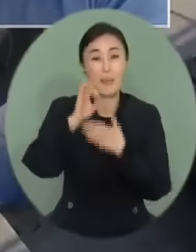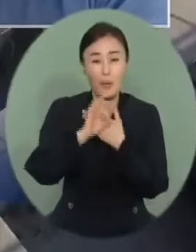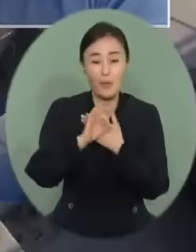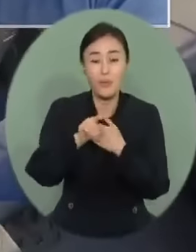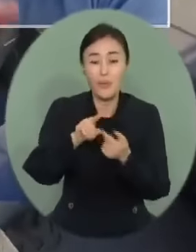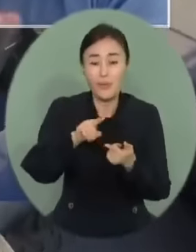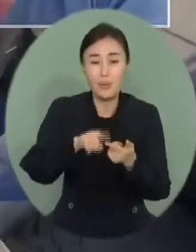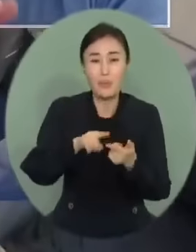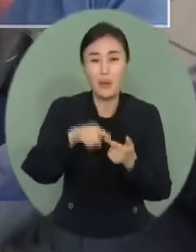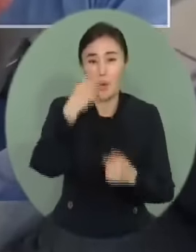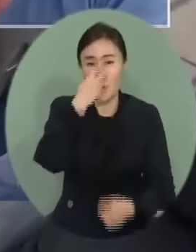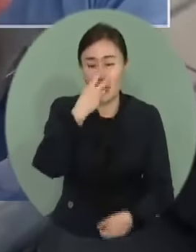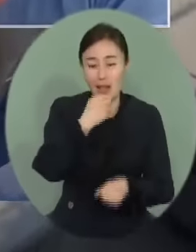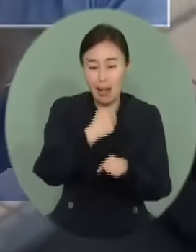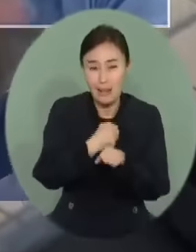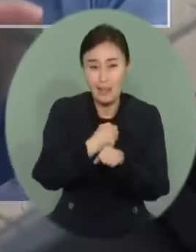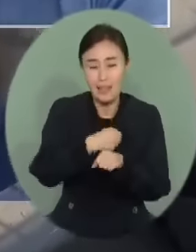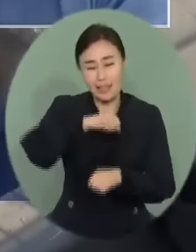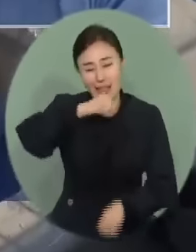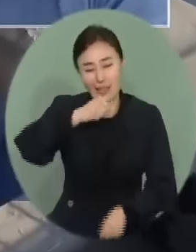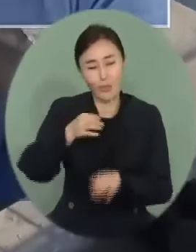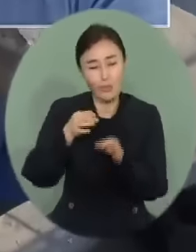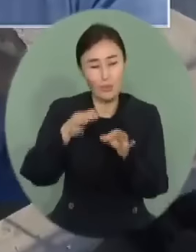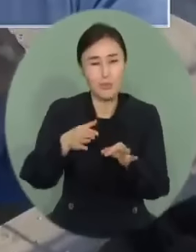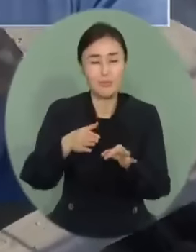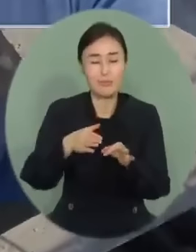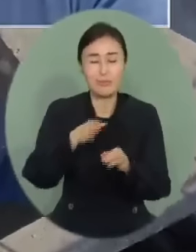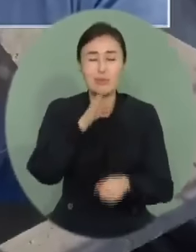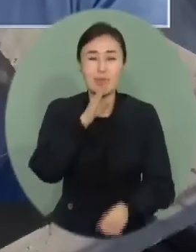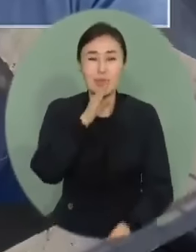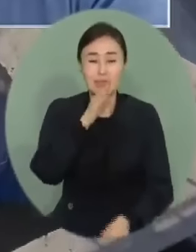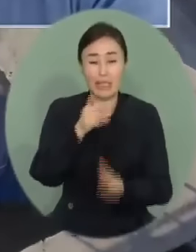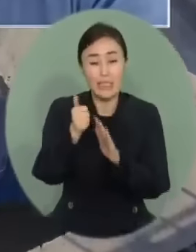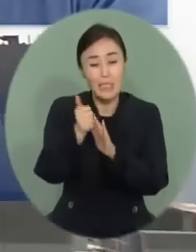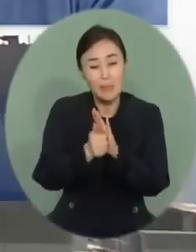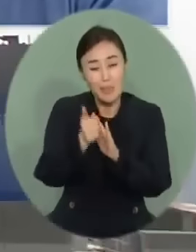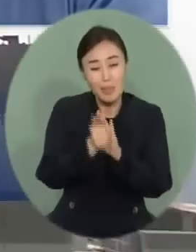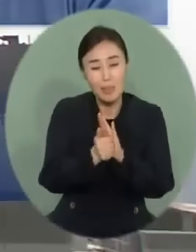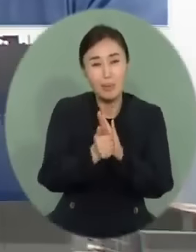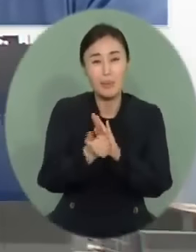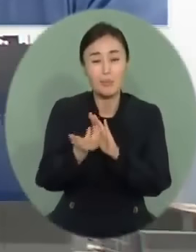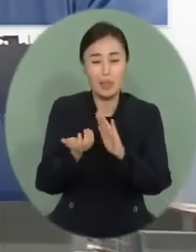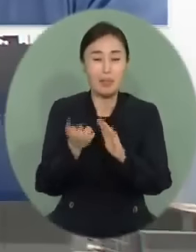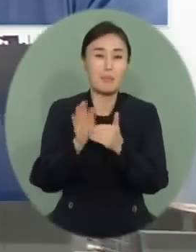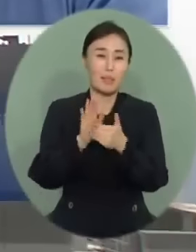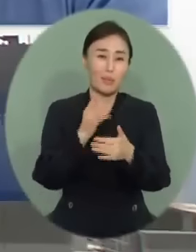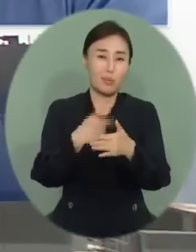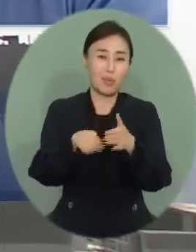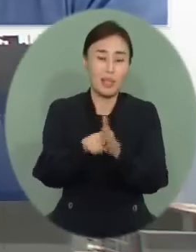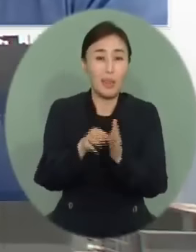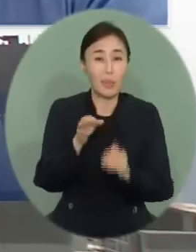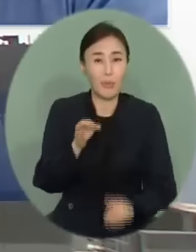되도록 예산이 투입이 되는 거는 당연하다 실패를 예방하는 비용을